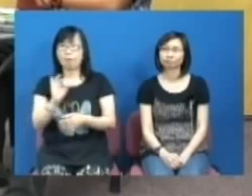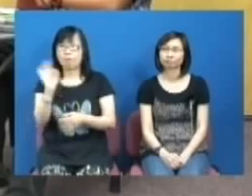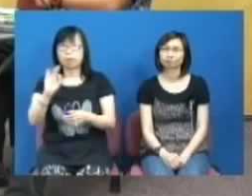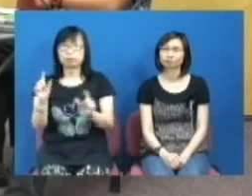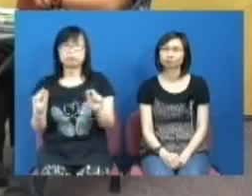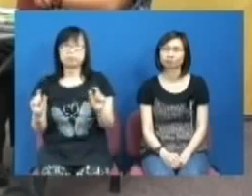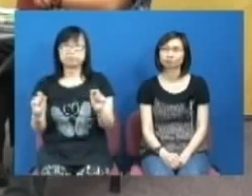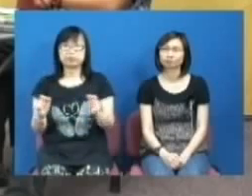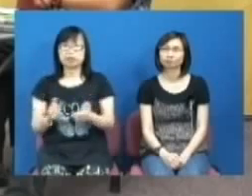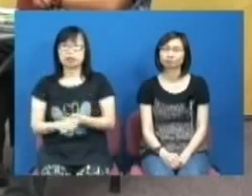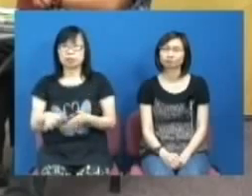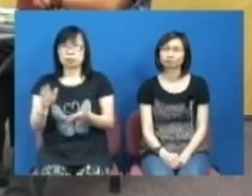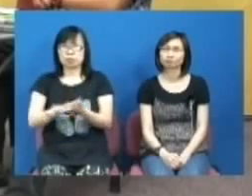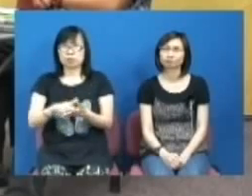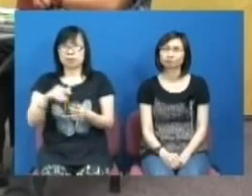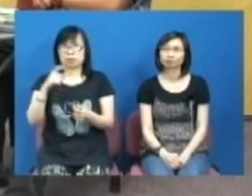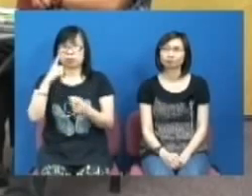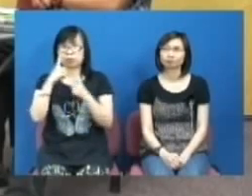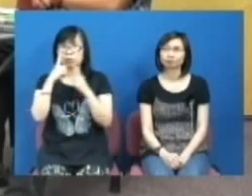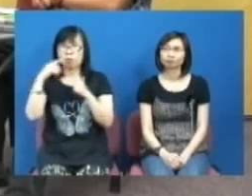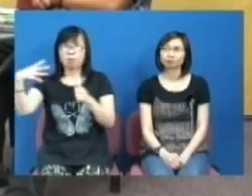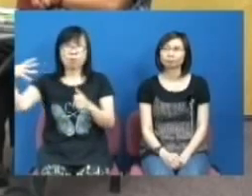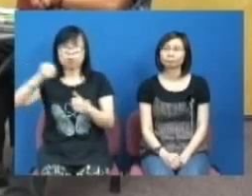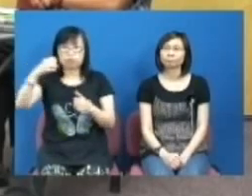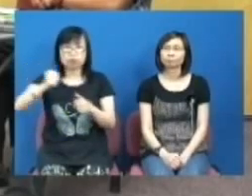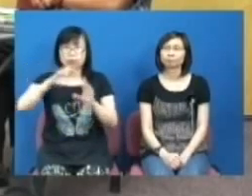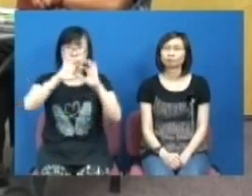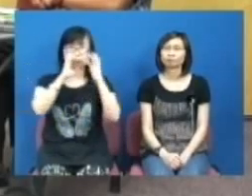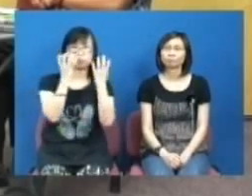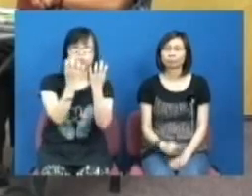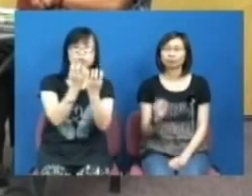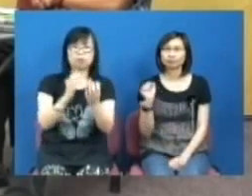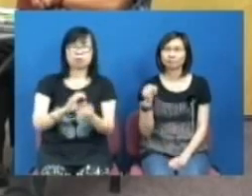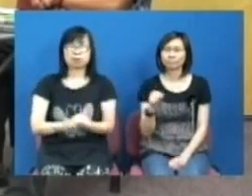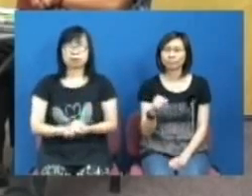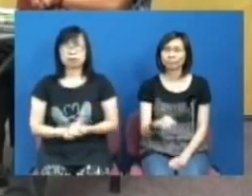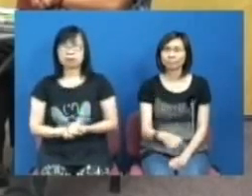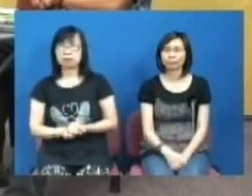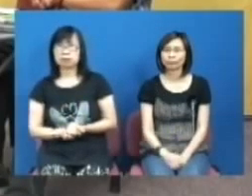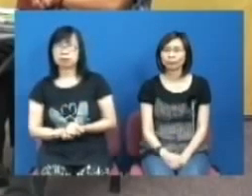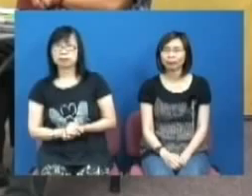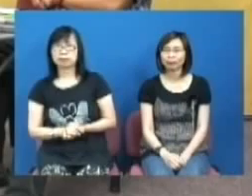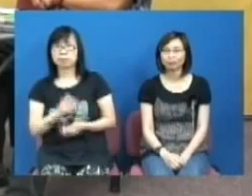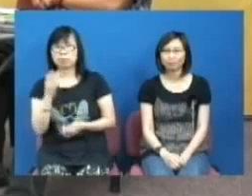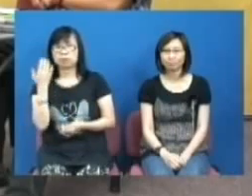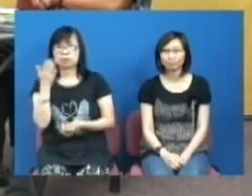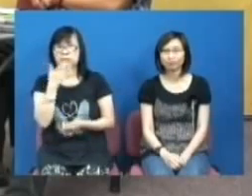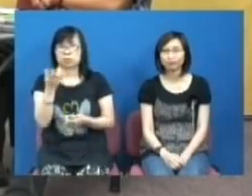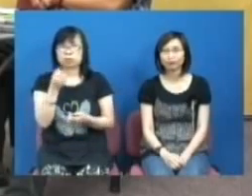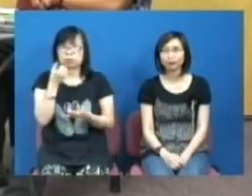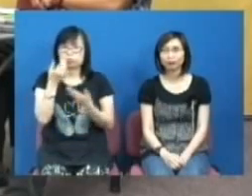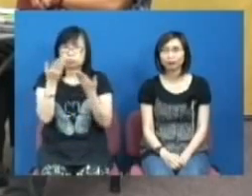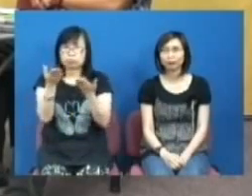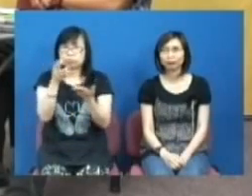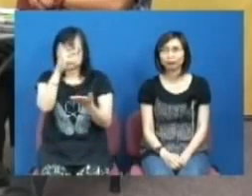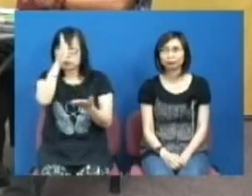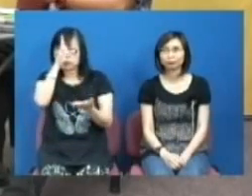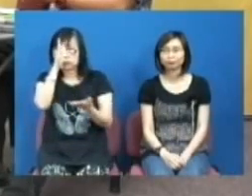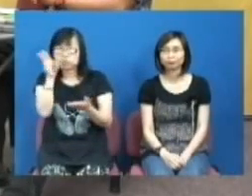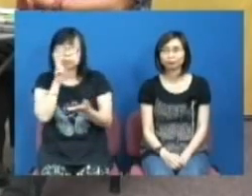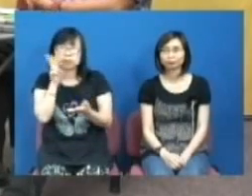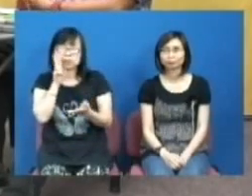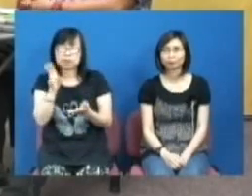一個龍頭大黨，所謂民主派龍頭大黨，你冇理由係同政府咁多嘢相似噶嘛？